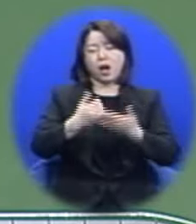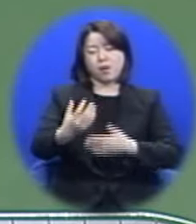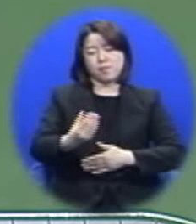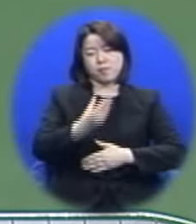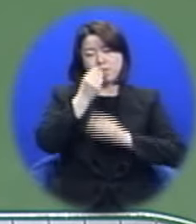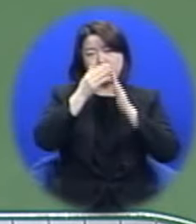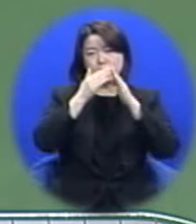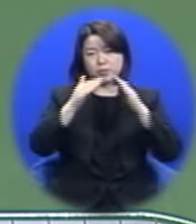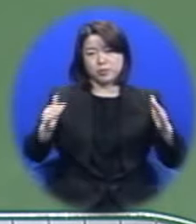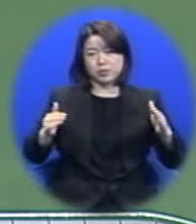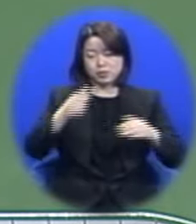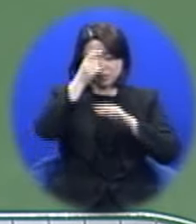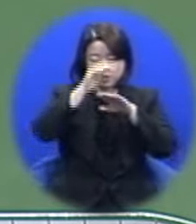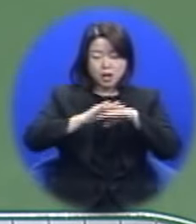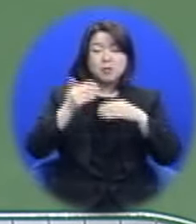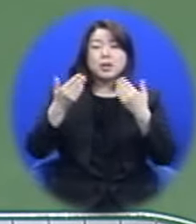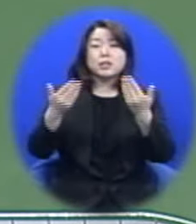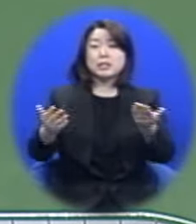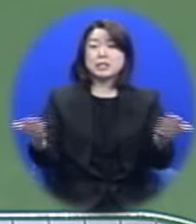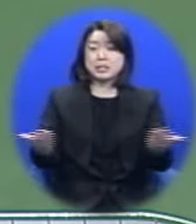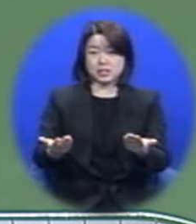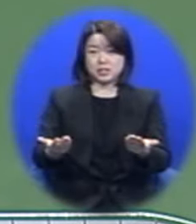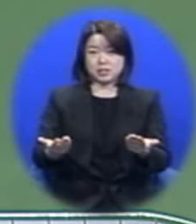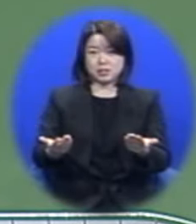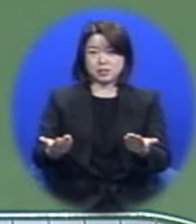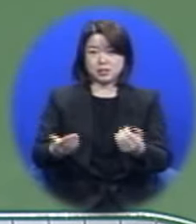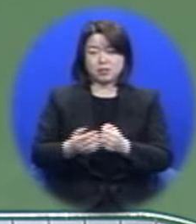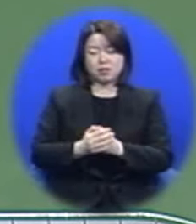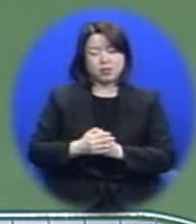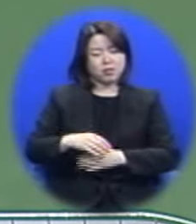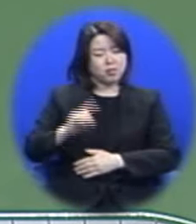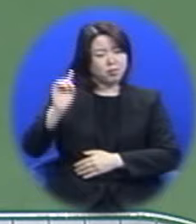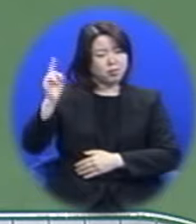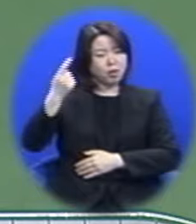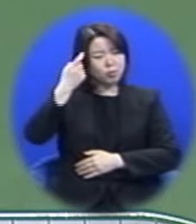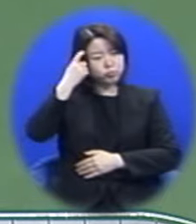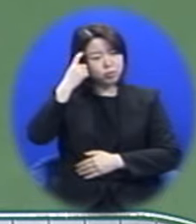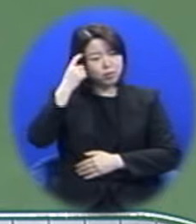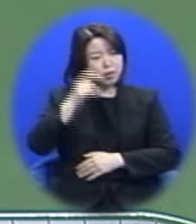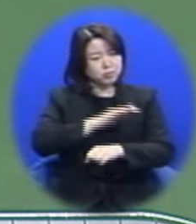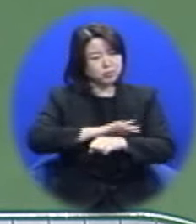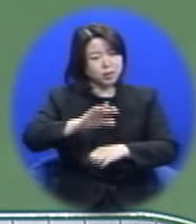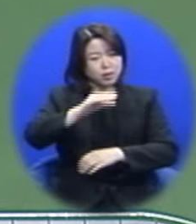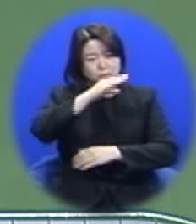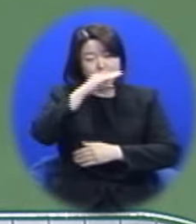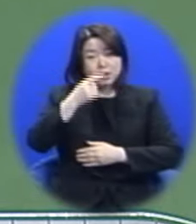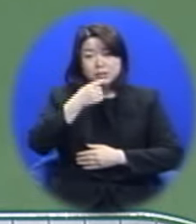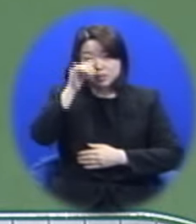것이라. 아니 다윗은 도대체 정신이 있는 겁니까 없는 겁니까?